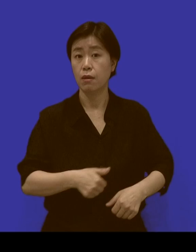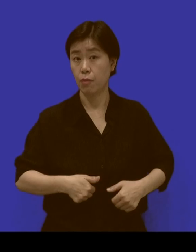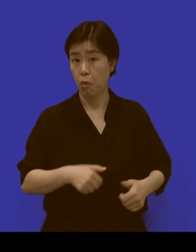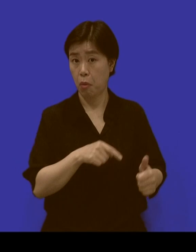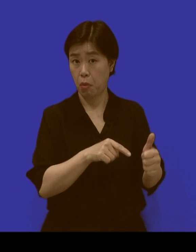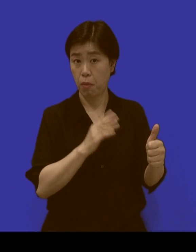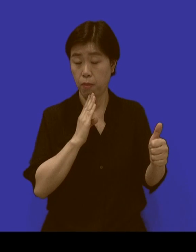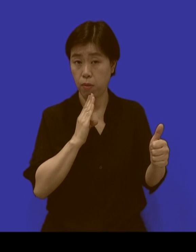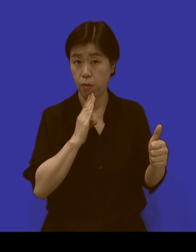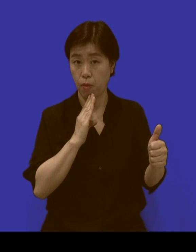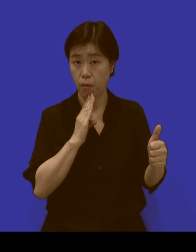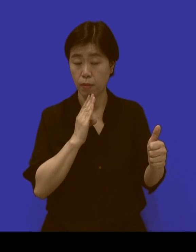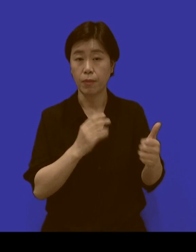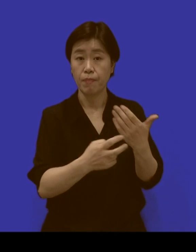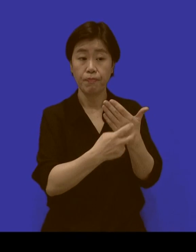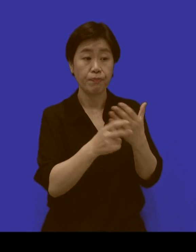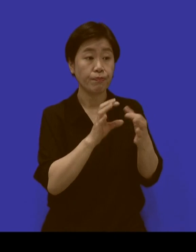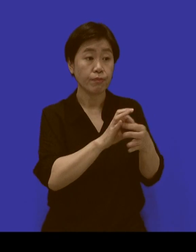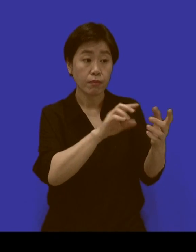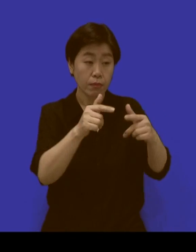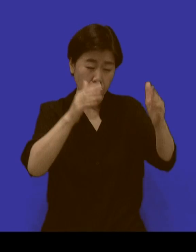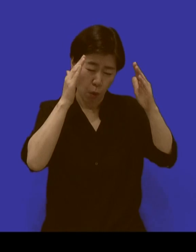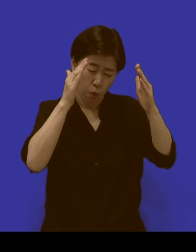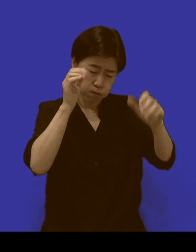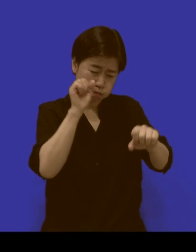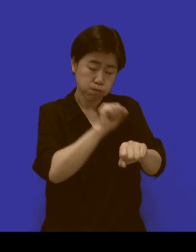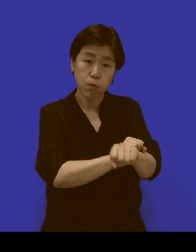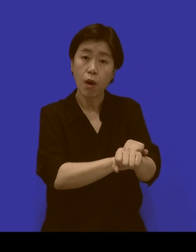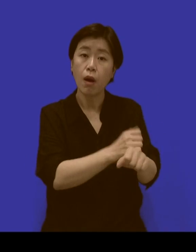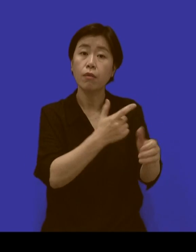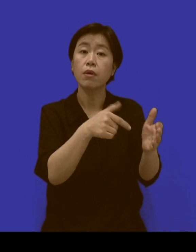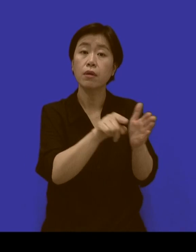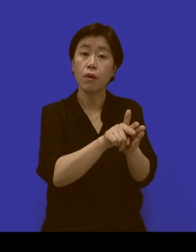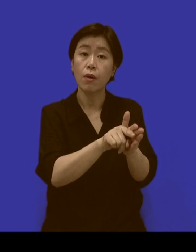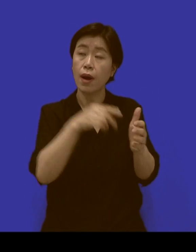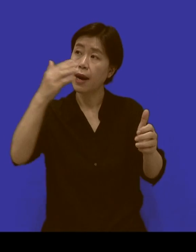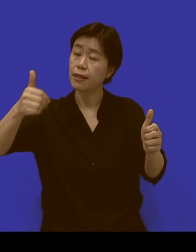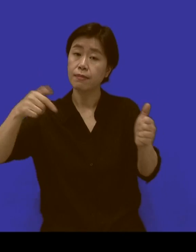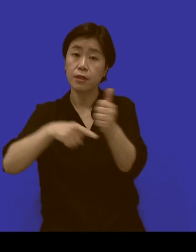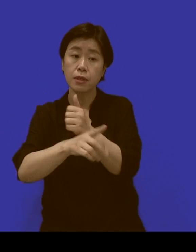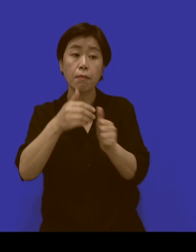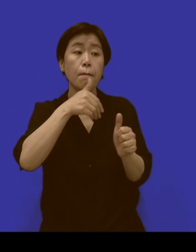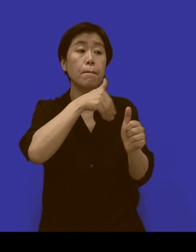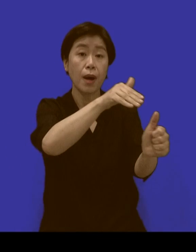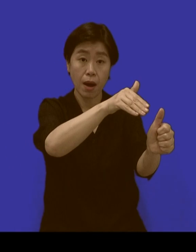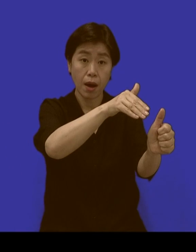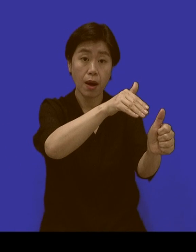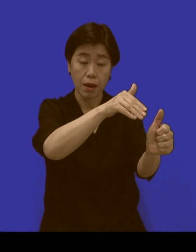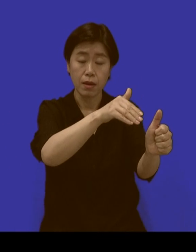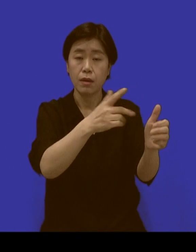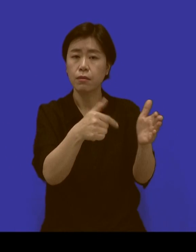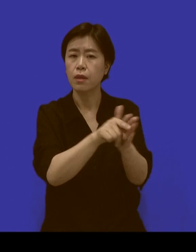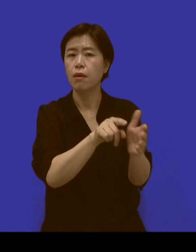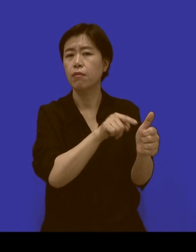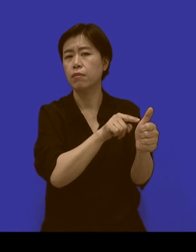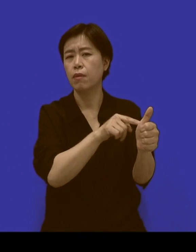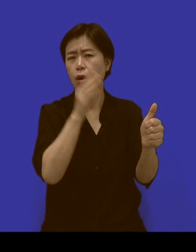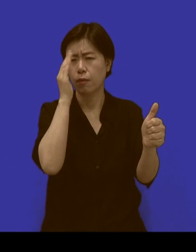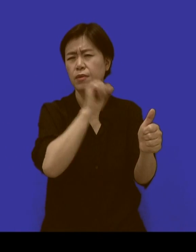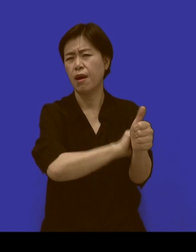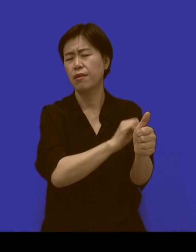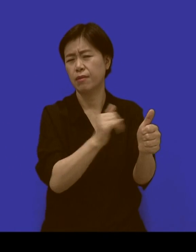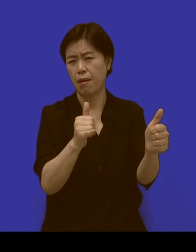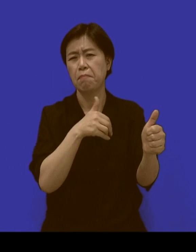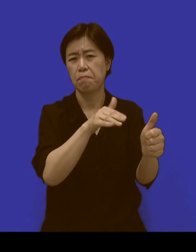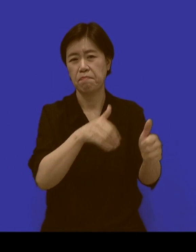그 수많은 의학을 공부해야 그곳에서 내 파송의 목적을 다할 수 있기 때문에 거기 계신 분들은 그런 공부를 가르친 게